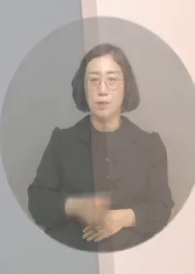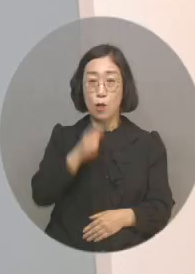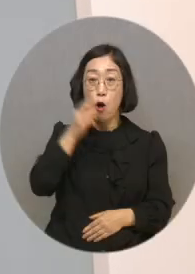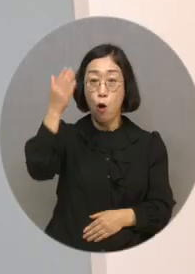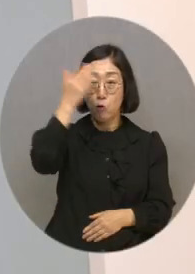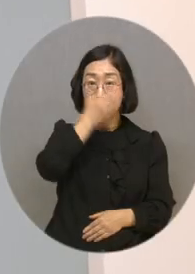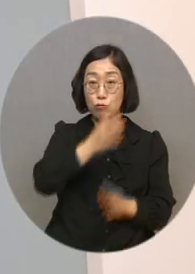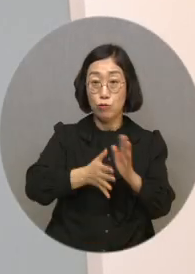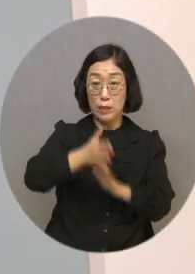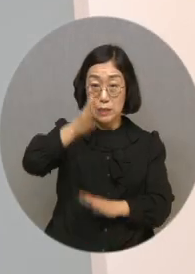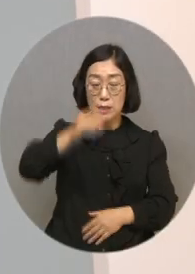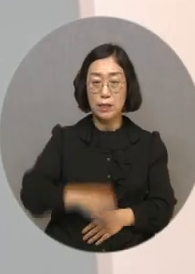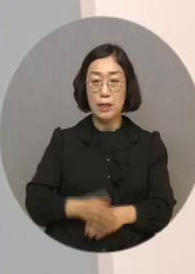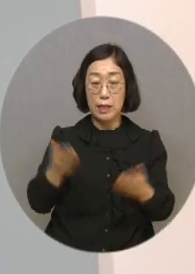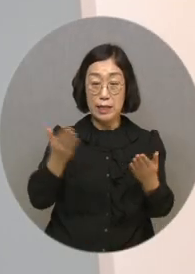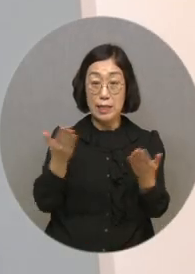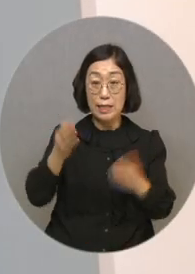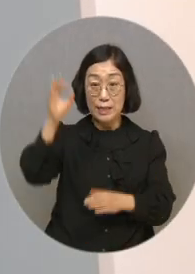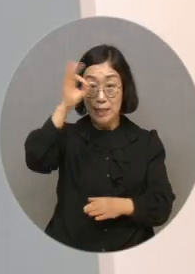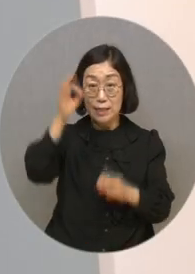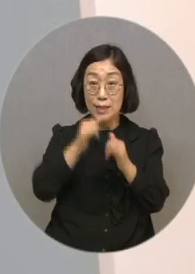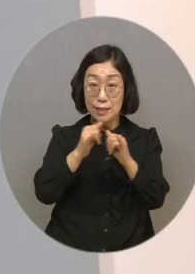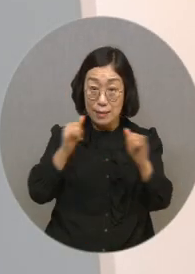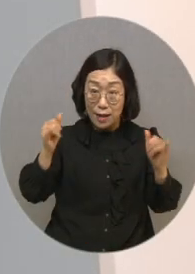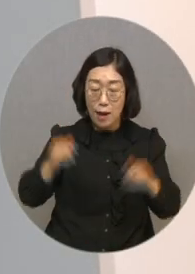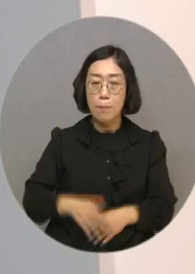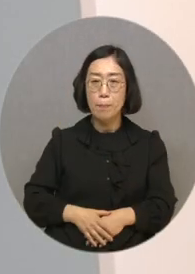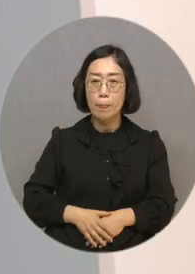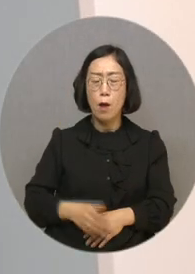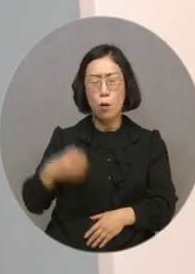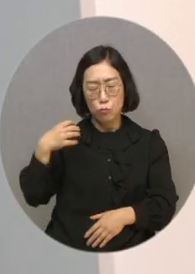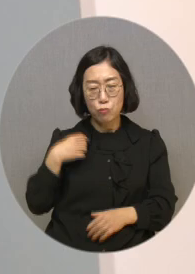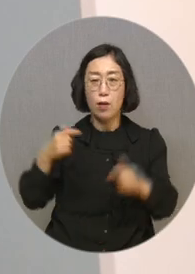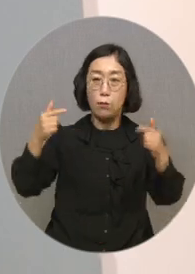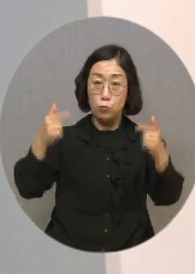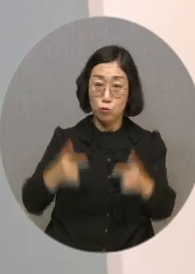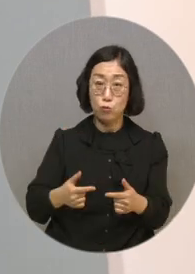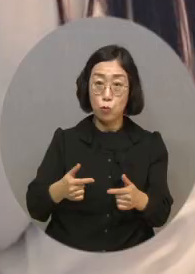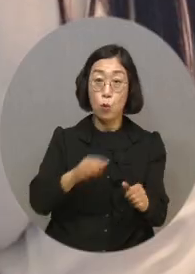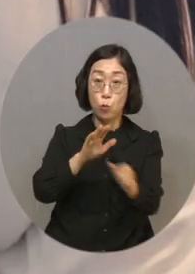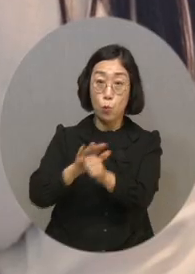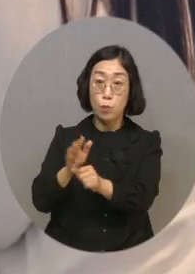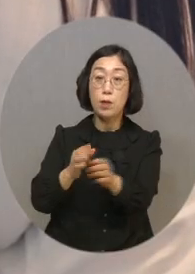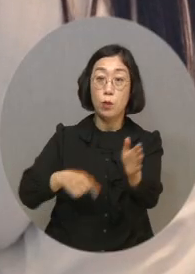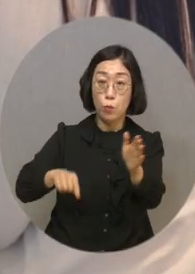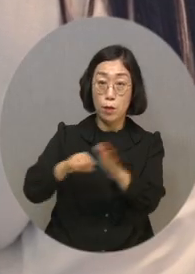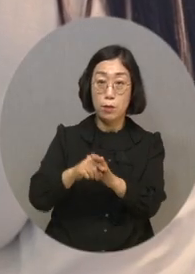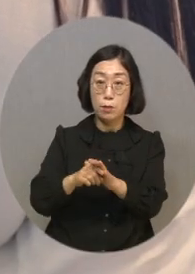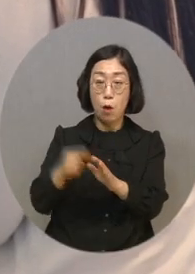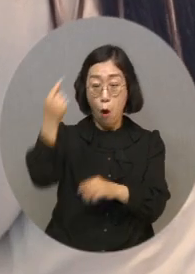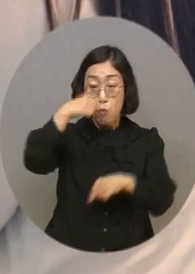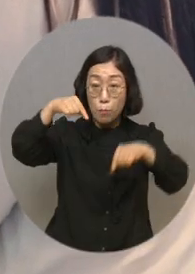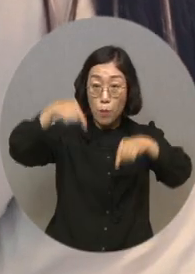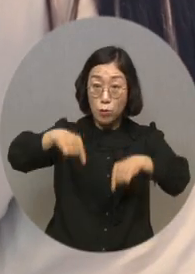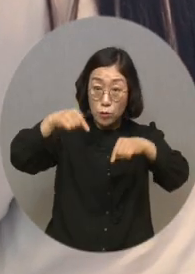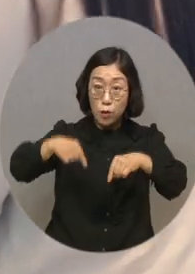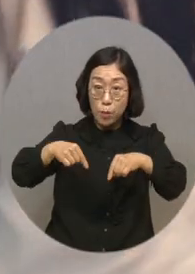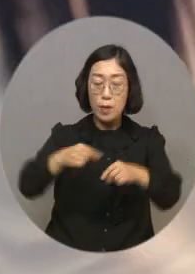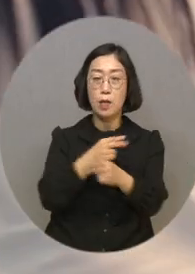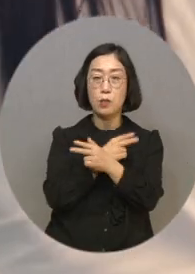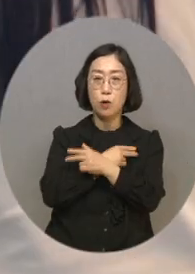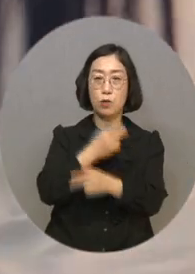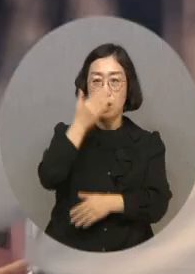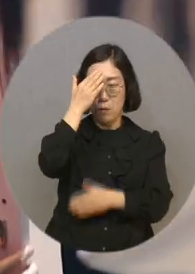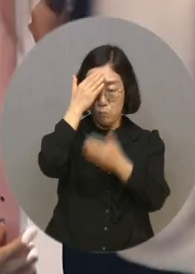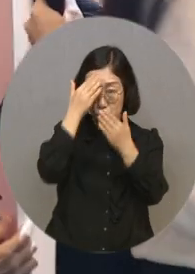여수시가 취업준비생의 경제적 부담을 덜어주고 적극적 구직활동을 지원코자 면접정장 무료대여 서비스